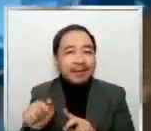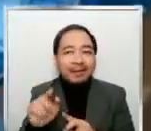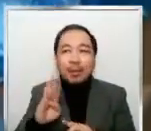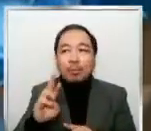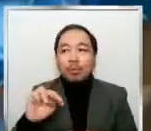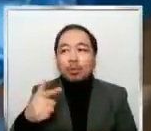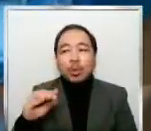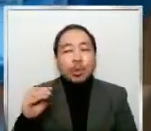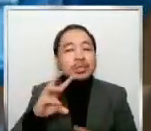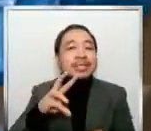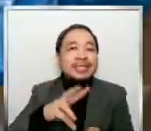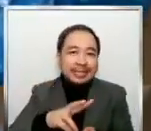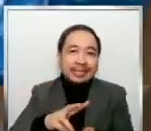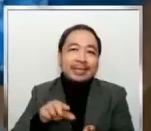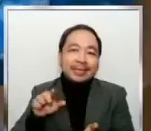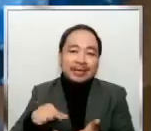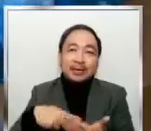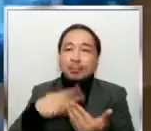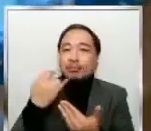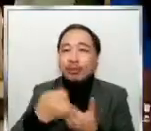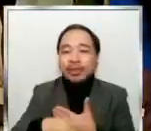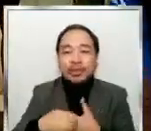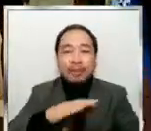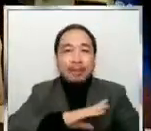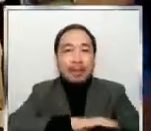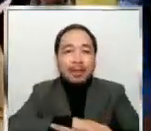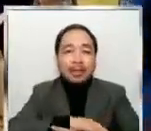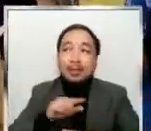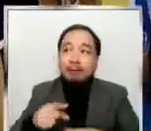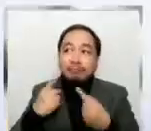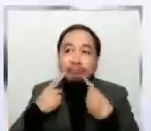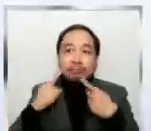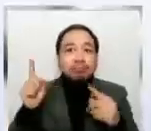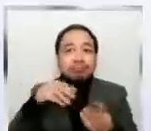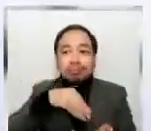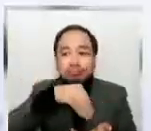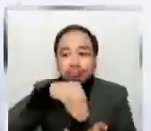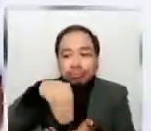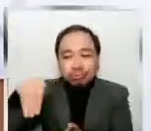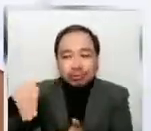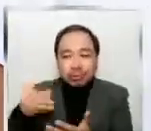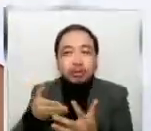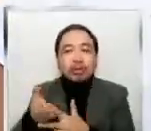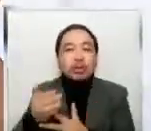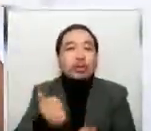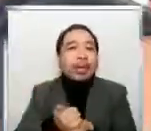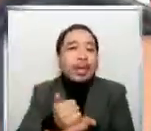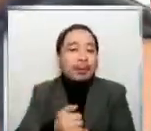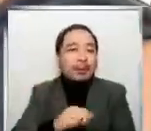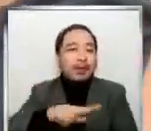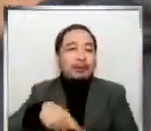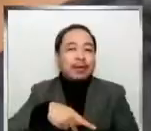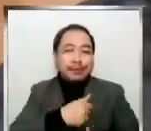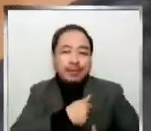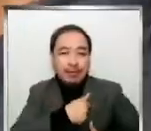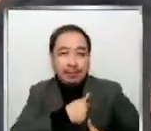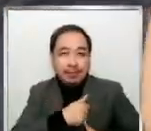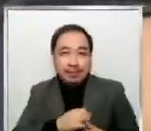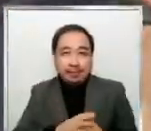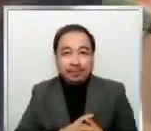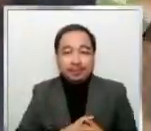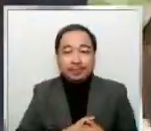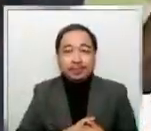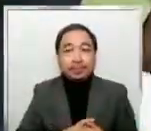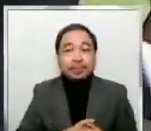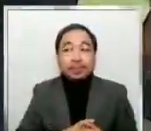Bayanihan. Naging matagumpay ang ating distribution sa tulong ng Philippine Army. Yung handa po nga